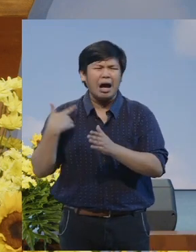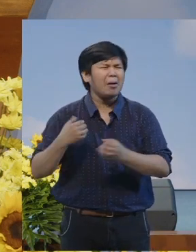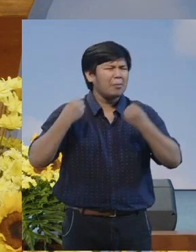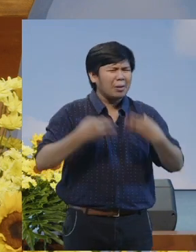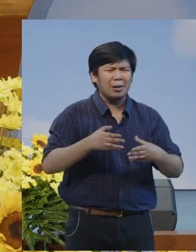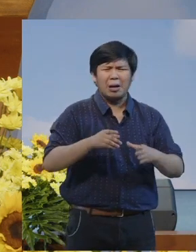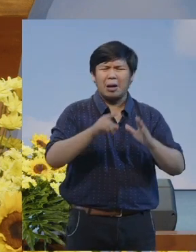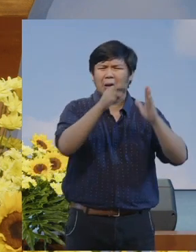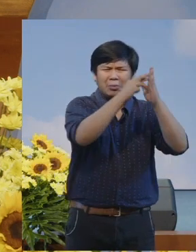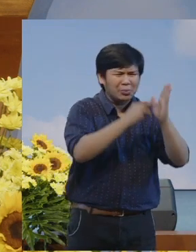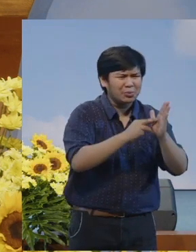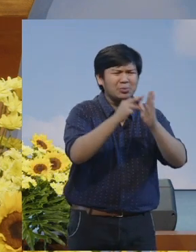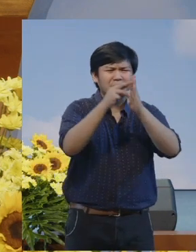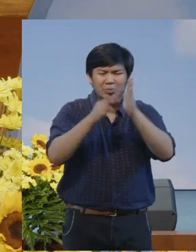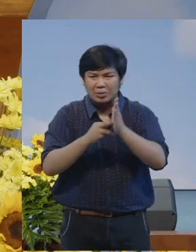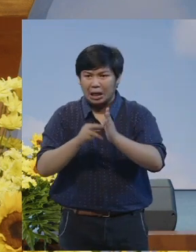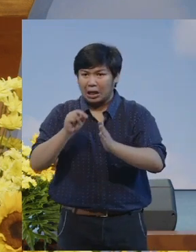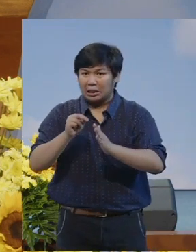Kailangan maghirap.